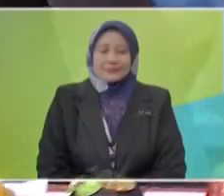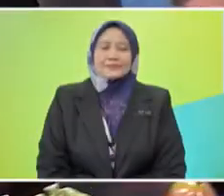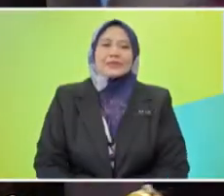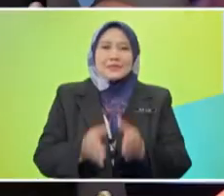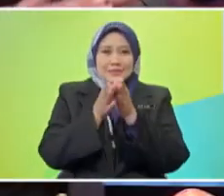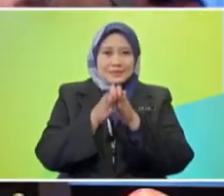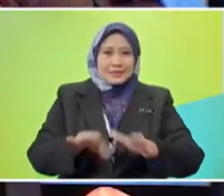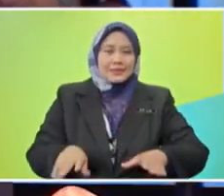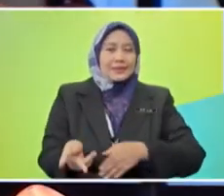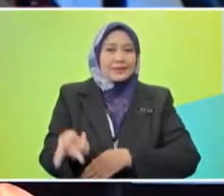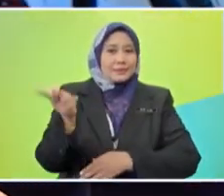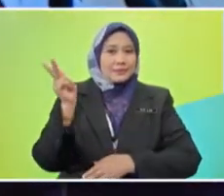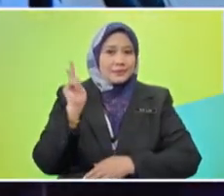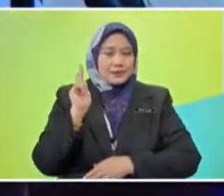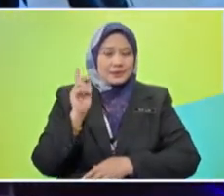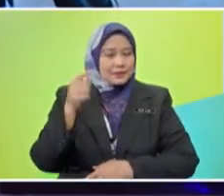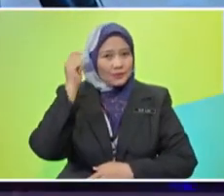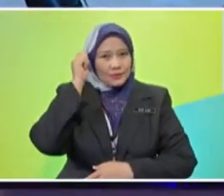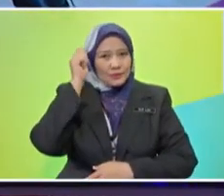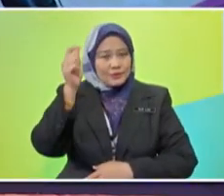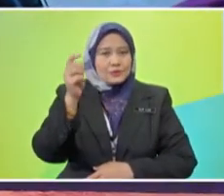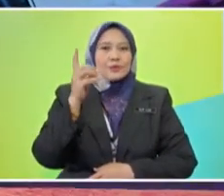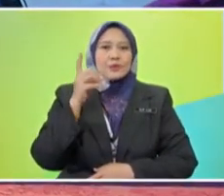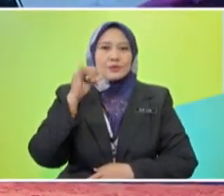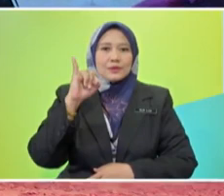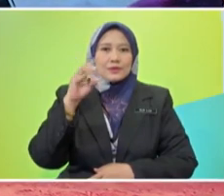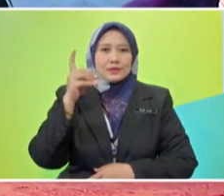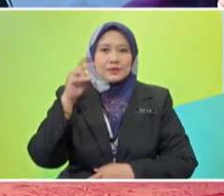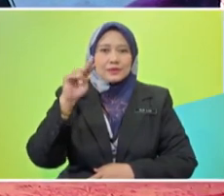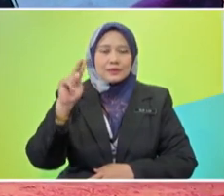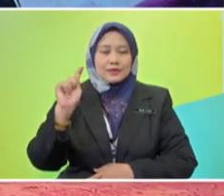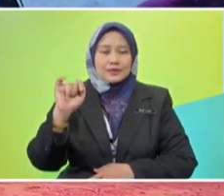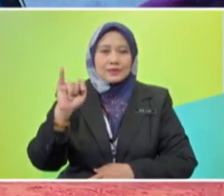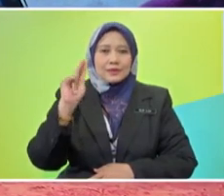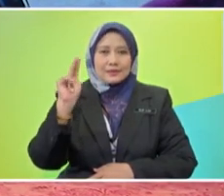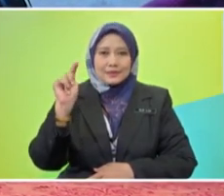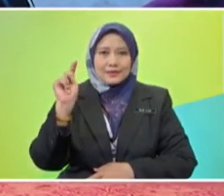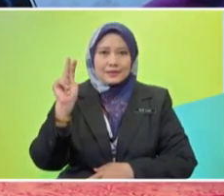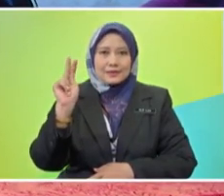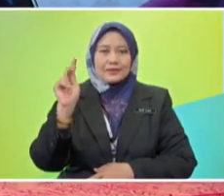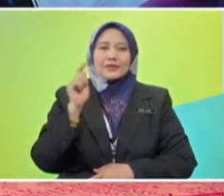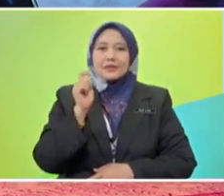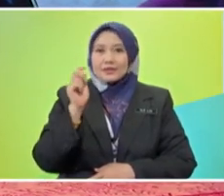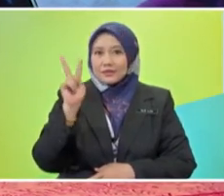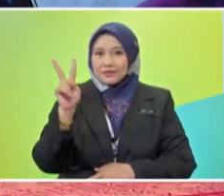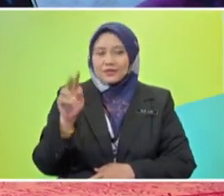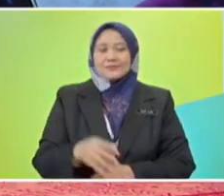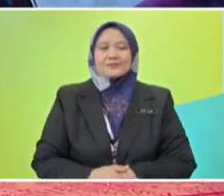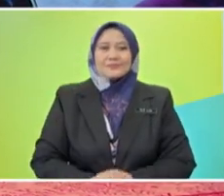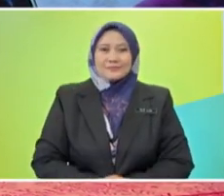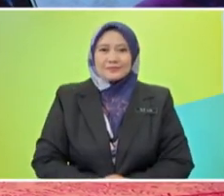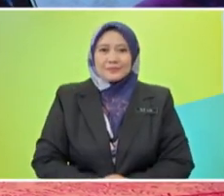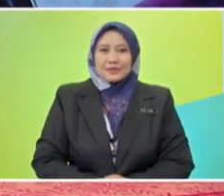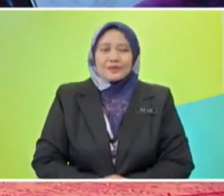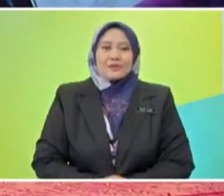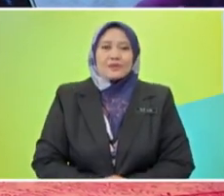Selamat kembali menonton Dedek TV KPM. Kepada semua yang sedang menonton, harap semua dalam keadaan yang tenang sentiasa. Fokuskan